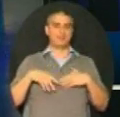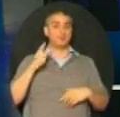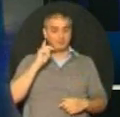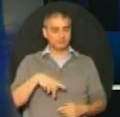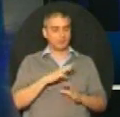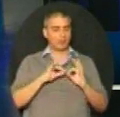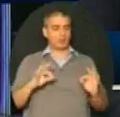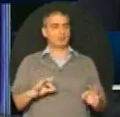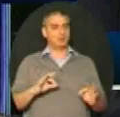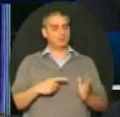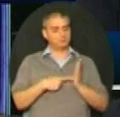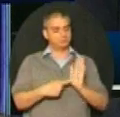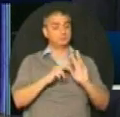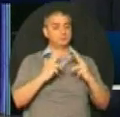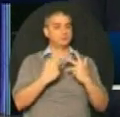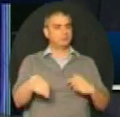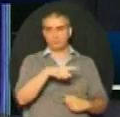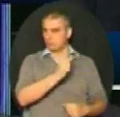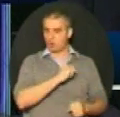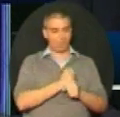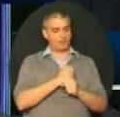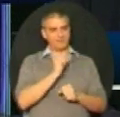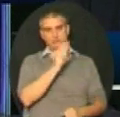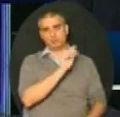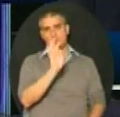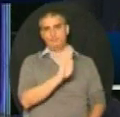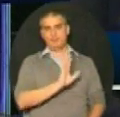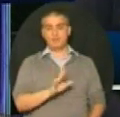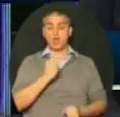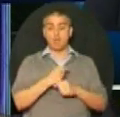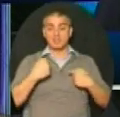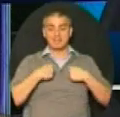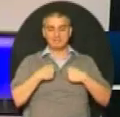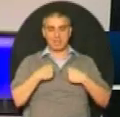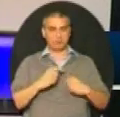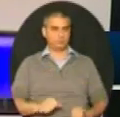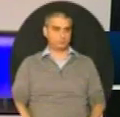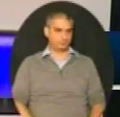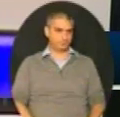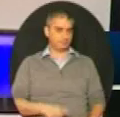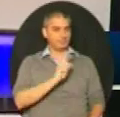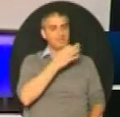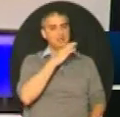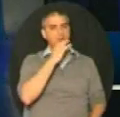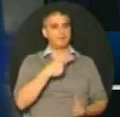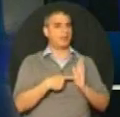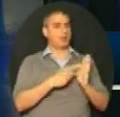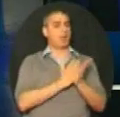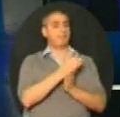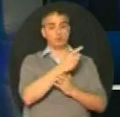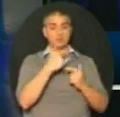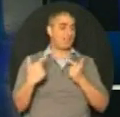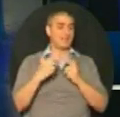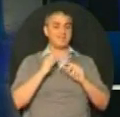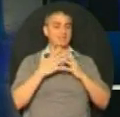צריך גם להתחיל להבהיר לציבור שהוא לא עובד אצל ביבי. אוקיי, הוא עובד אצלנו. כן. שפר אמינות. הקרב